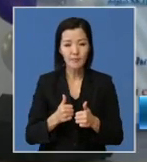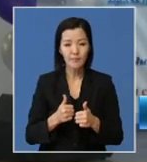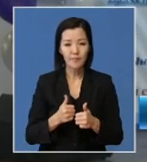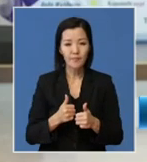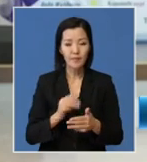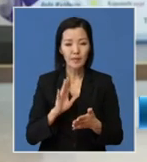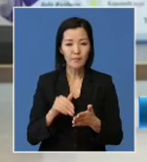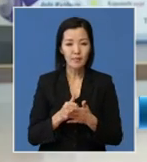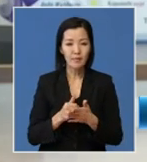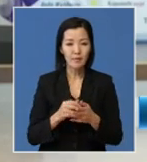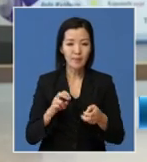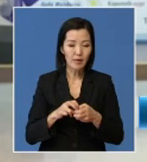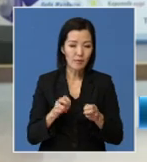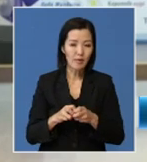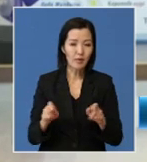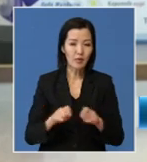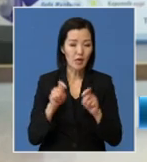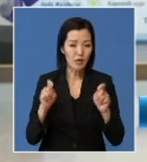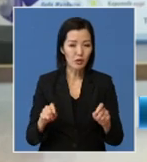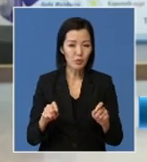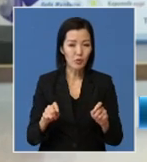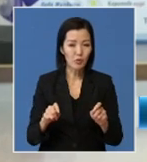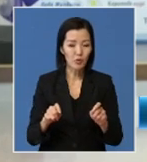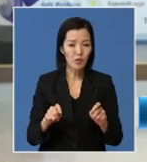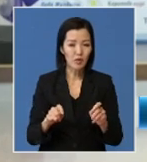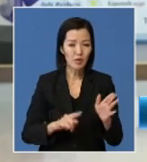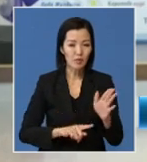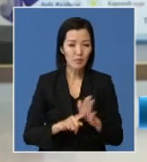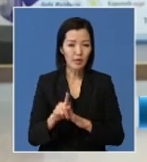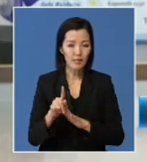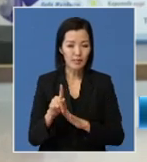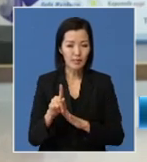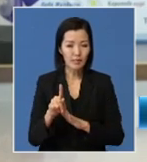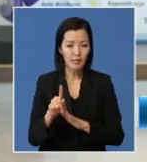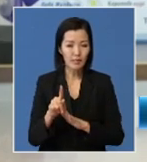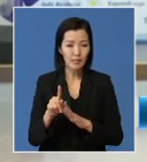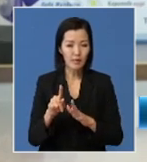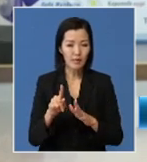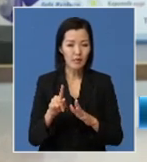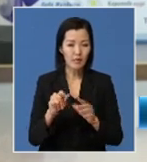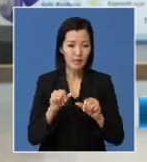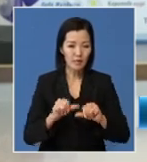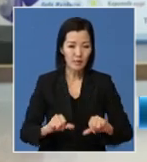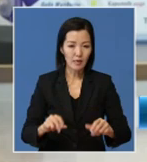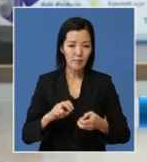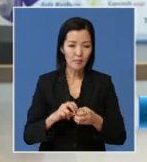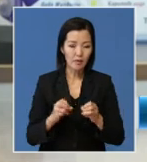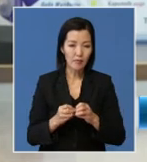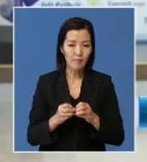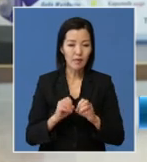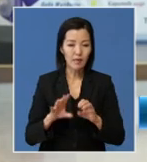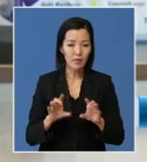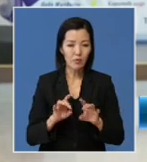қойылған талабы проблеманы ашып көрсету, сонымен қатар шығу жолдары, мамандардың сараптау, яғни проблеманы айтумен қатар, сонымен қатар